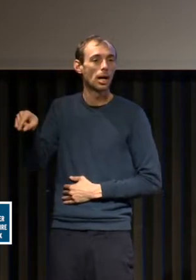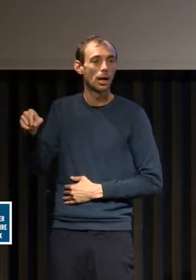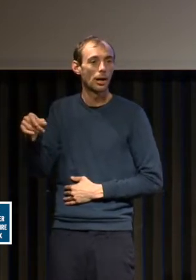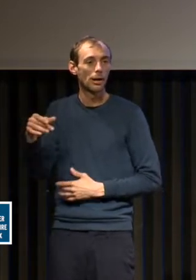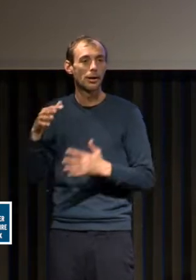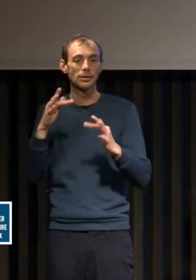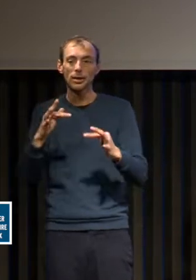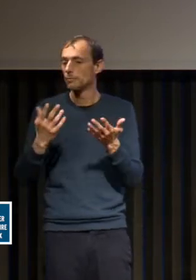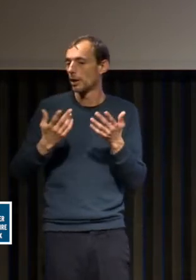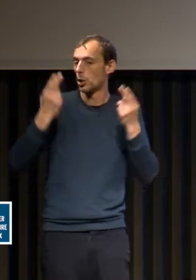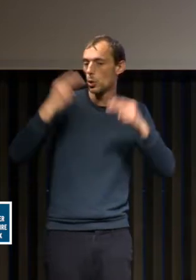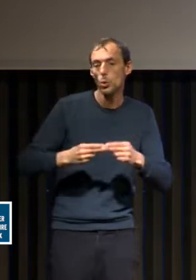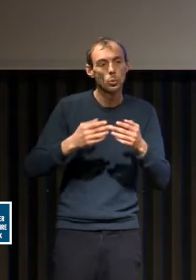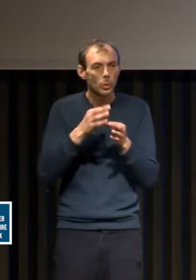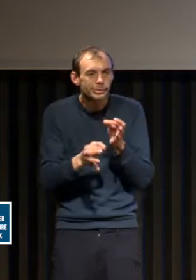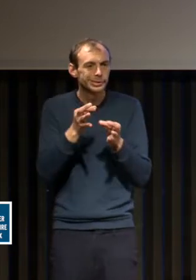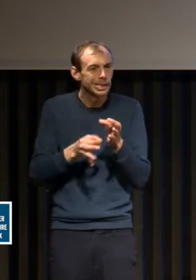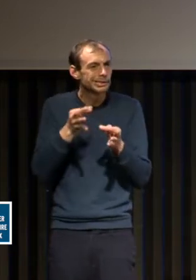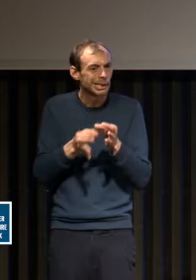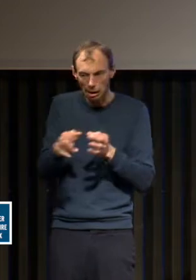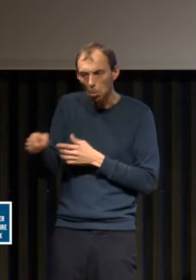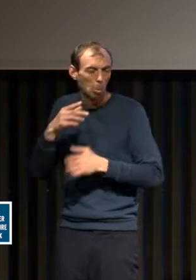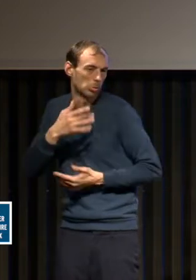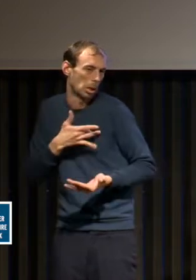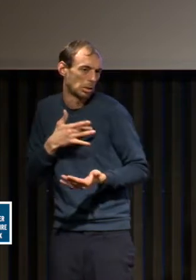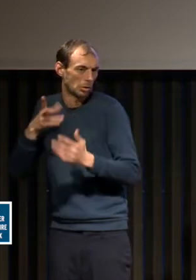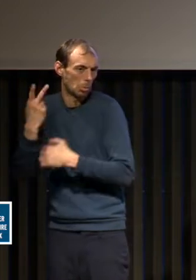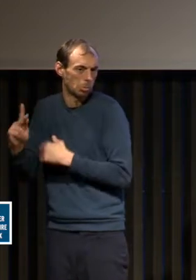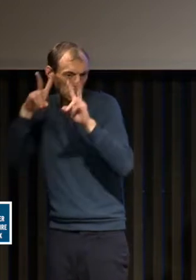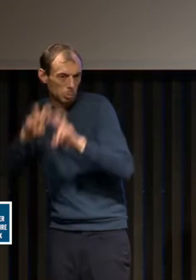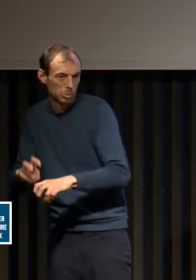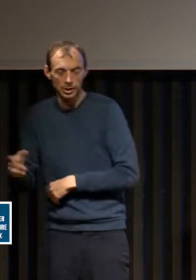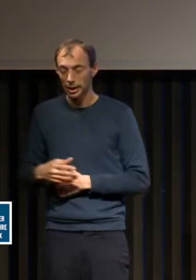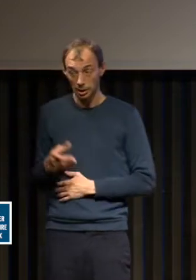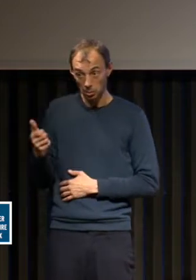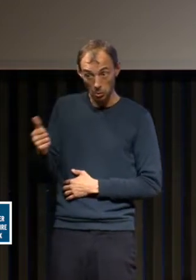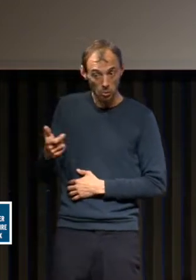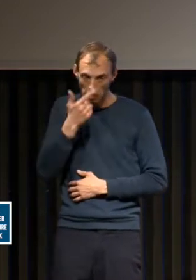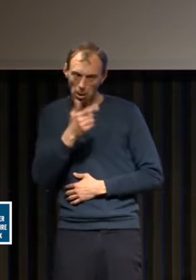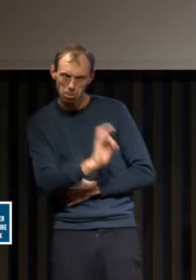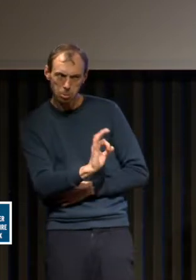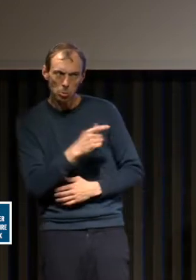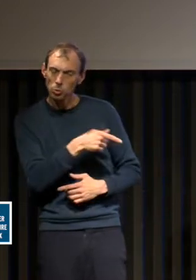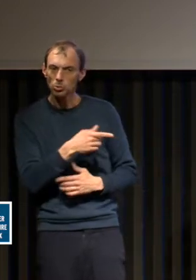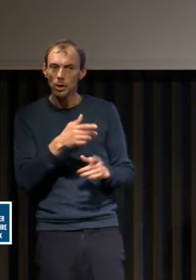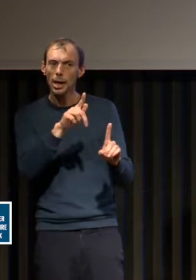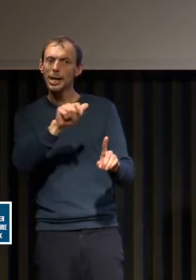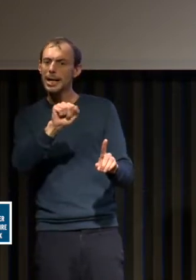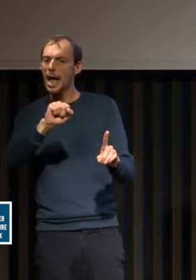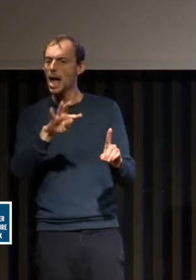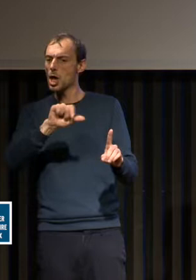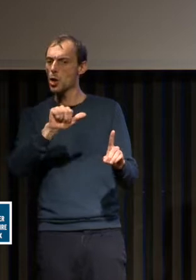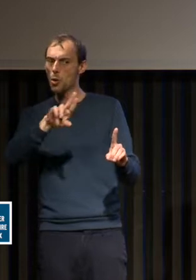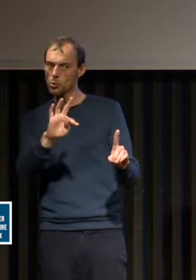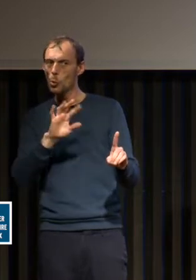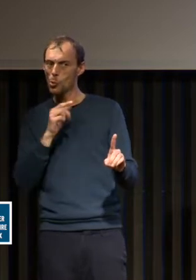mouvement périodique dans la nuit, qui se rend compte que la fragmentation du sommeil, c'est vraiment un élément de somnolence. Il confirme l'intuition d'Henri Gastaut, quand le sommeil est fragmenté, c'est pas bon pour